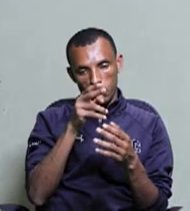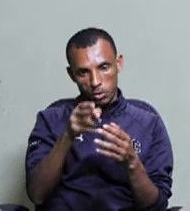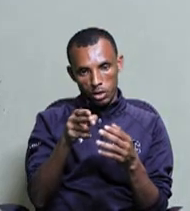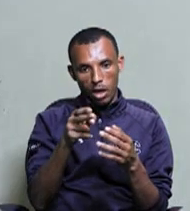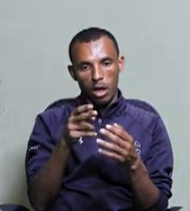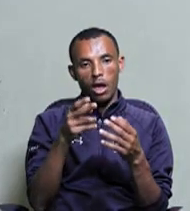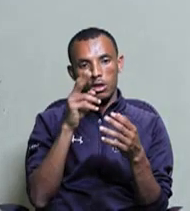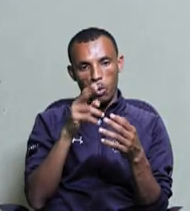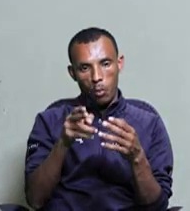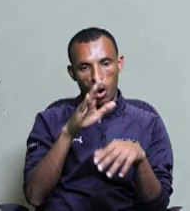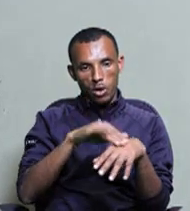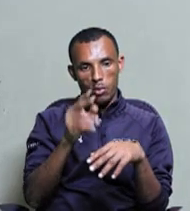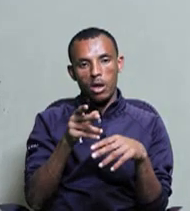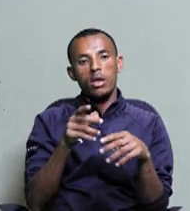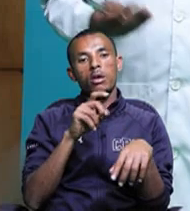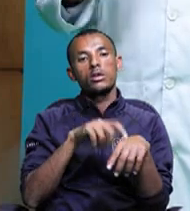ጊዜ አዋጆችንም ሁሉ ያወጣና